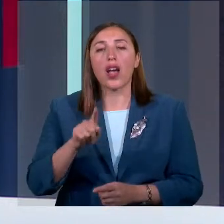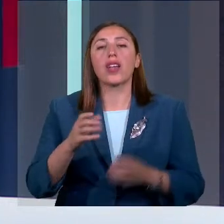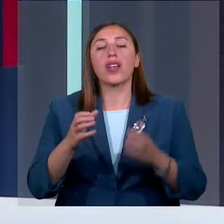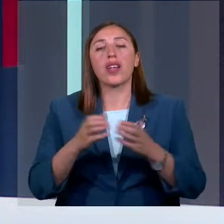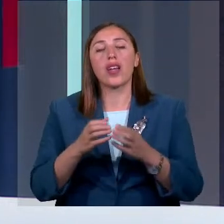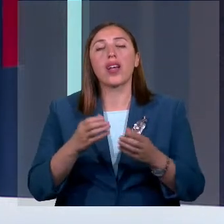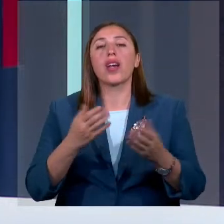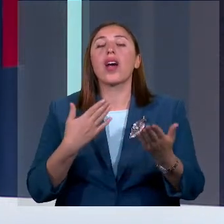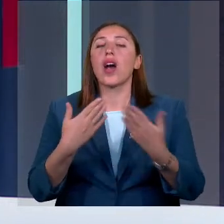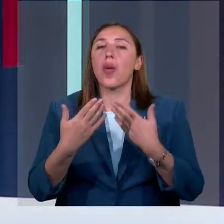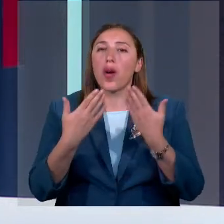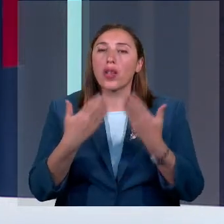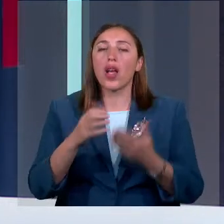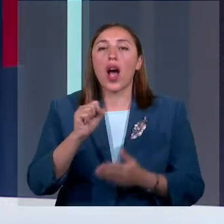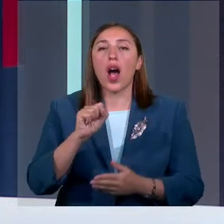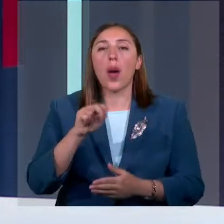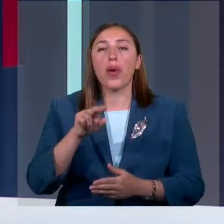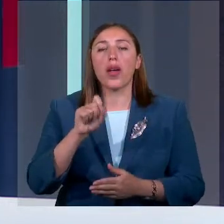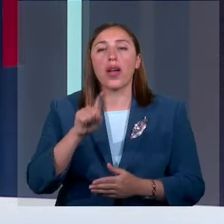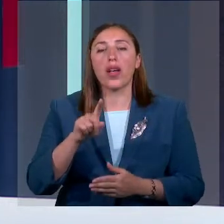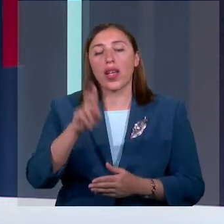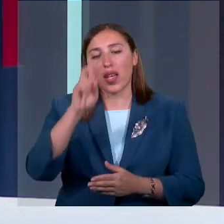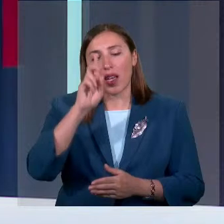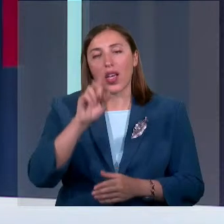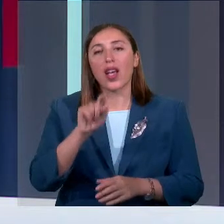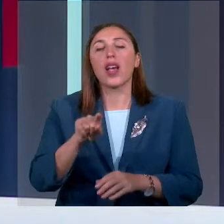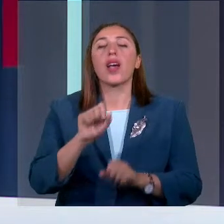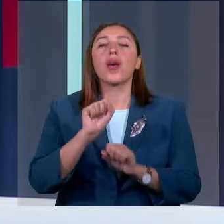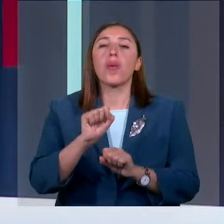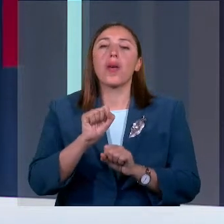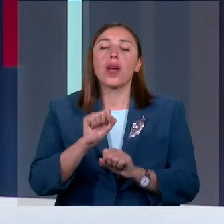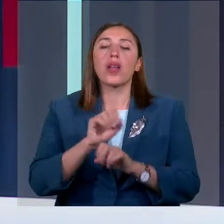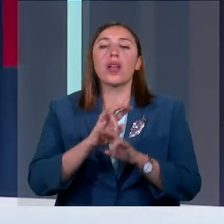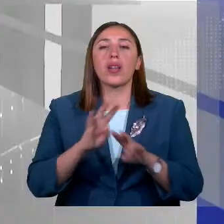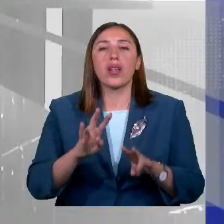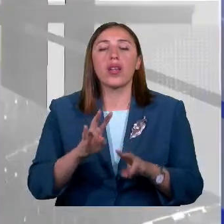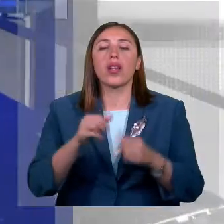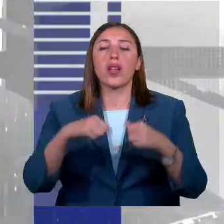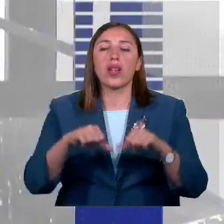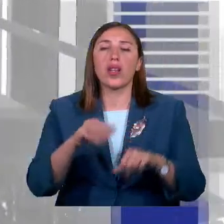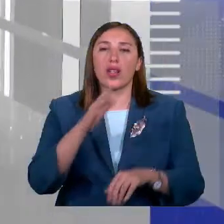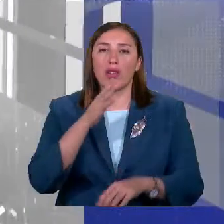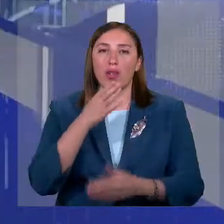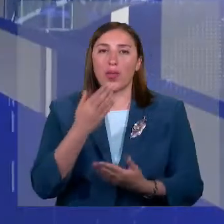և ԱՊՀ երկրների պաշտպանության նախարարների նիստի շրջանակներում։